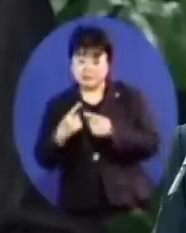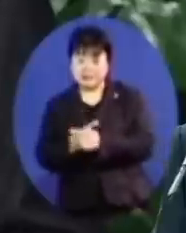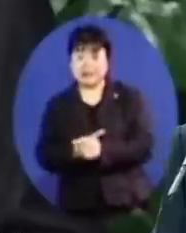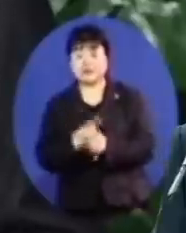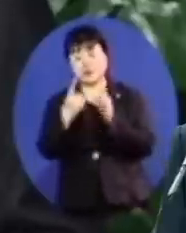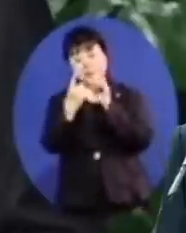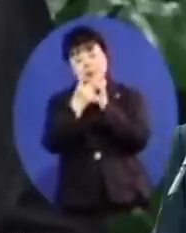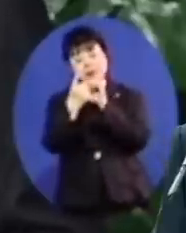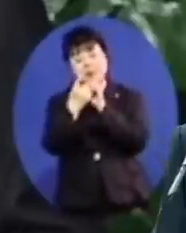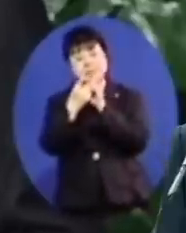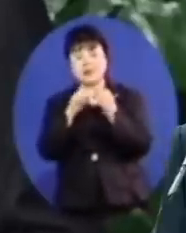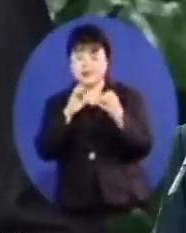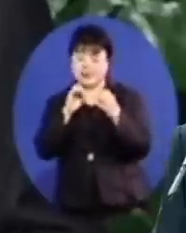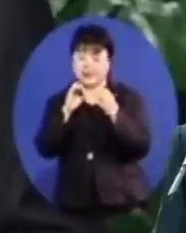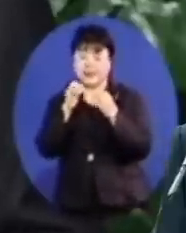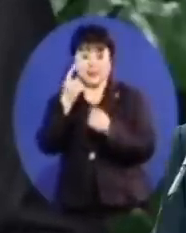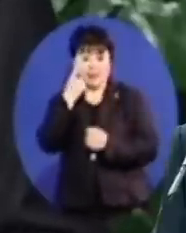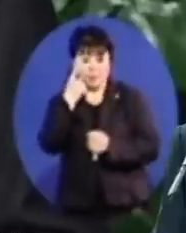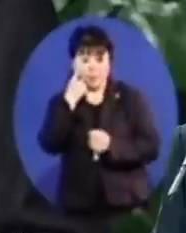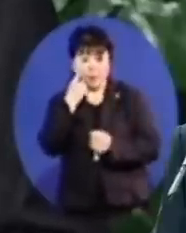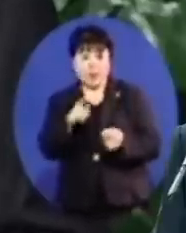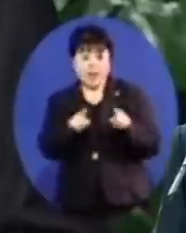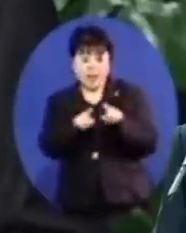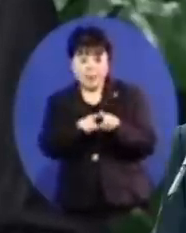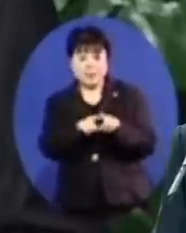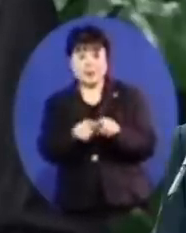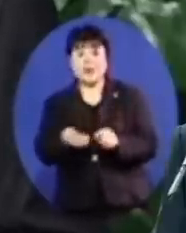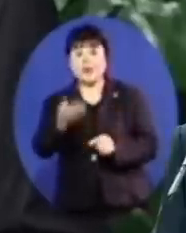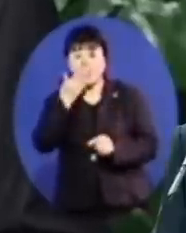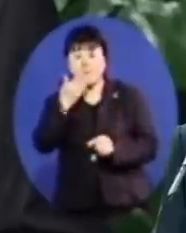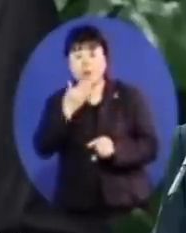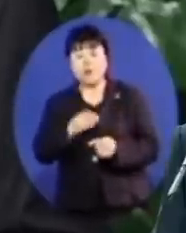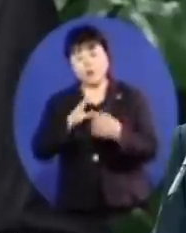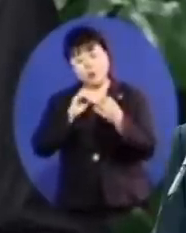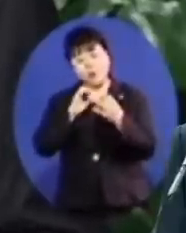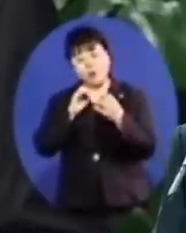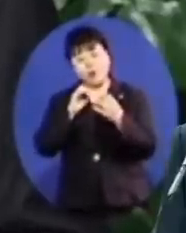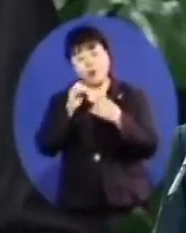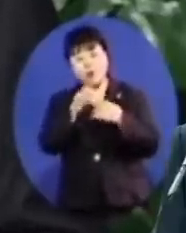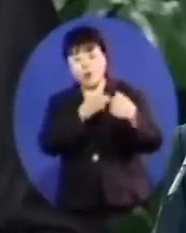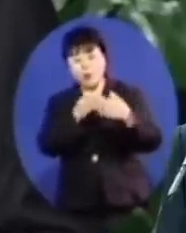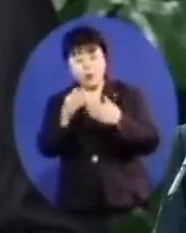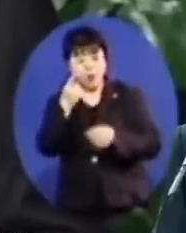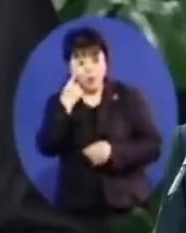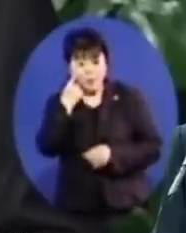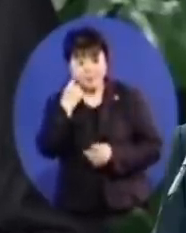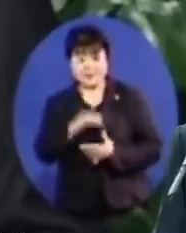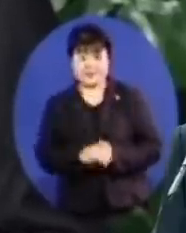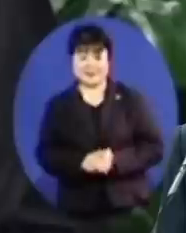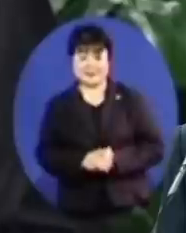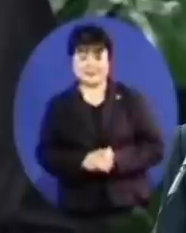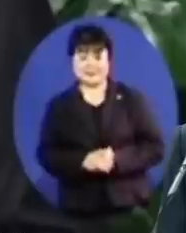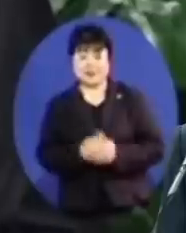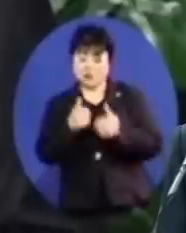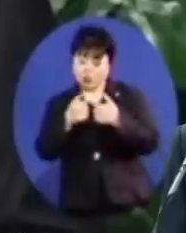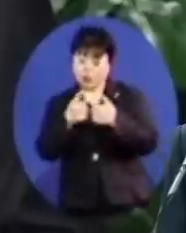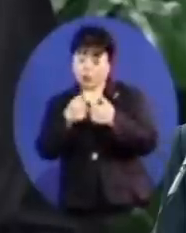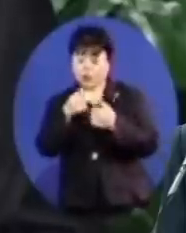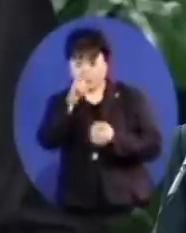가까이 대화를 하고 함께 식사도 하고 여러 가지 토론도